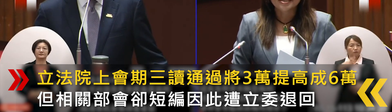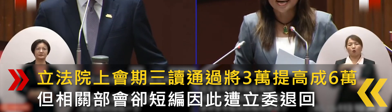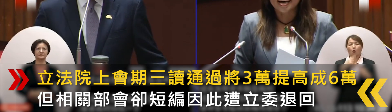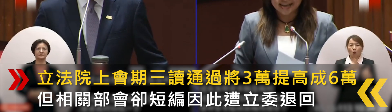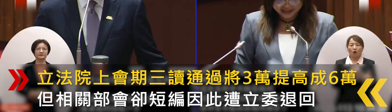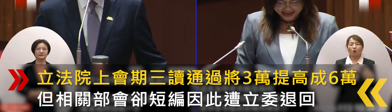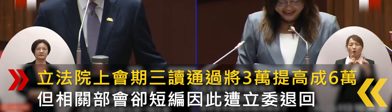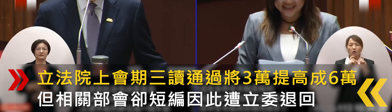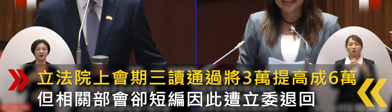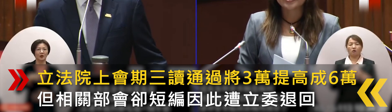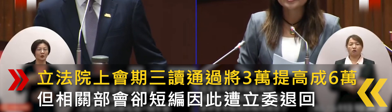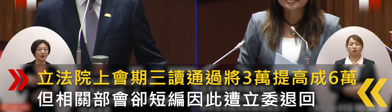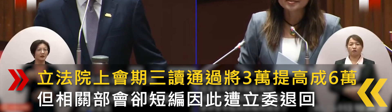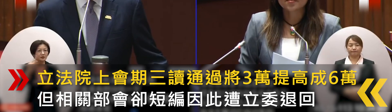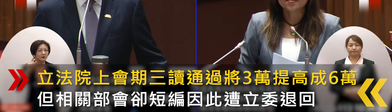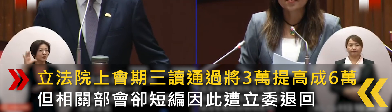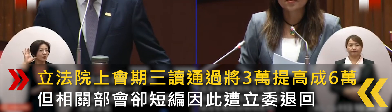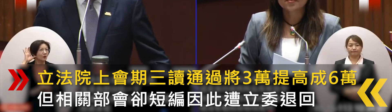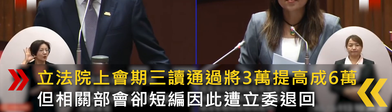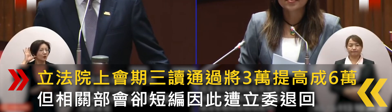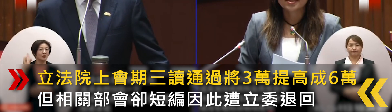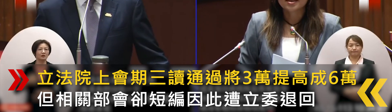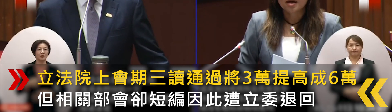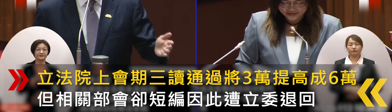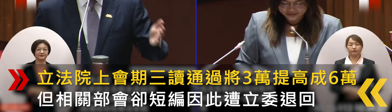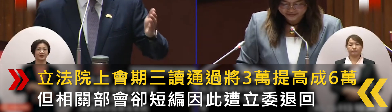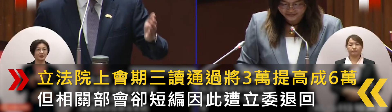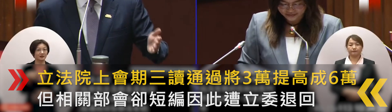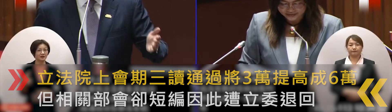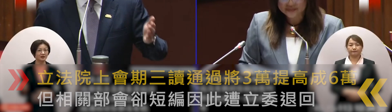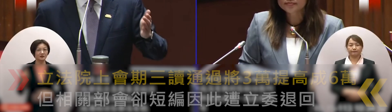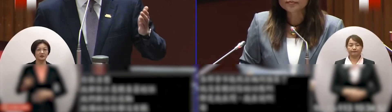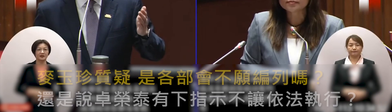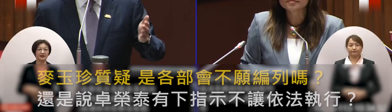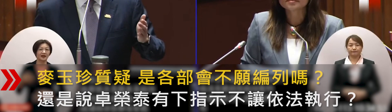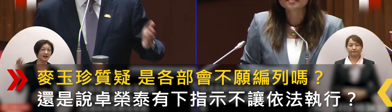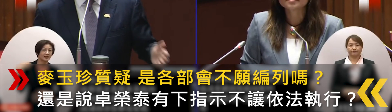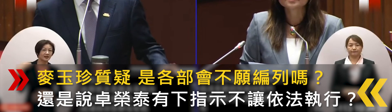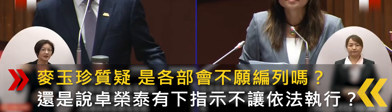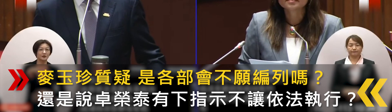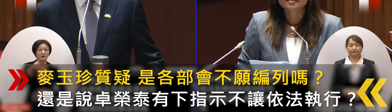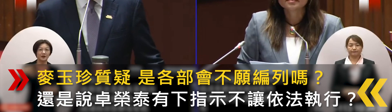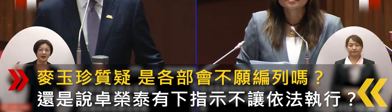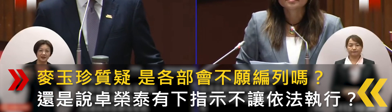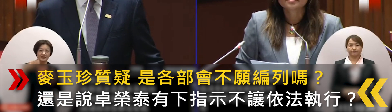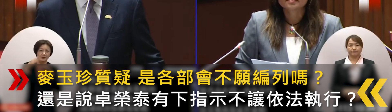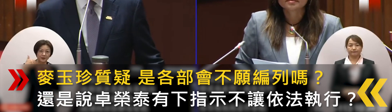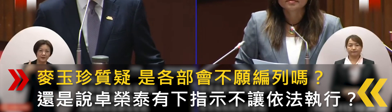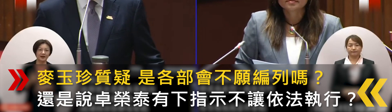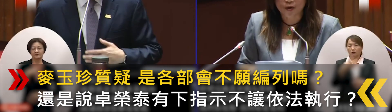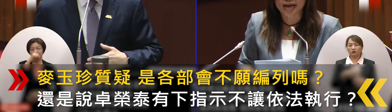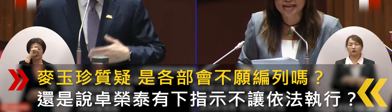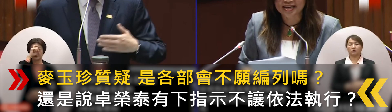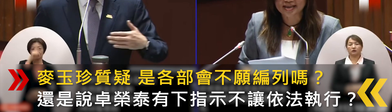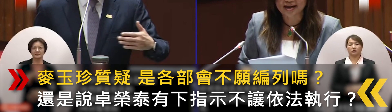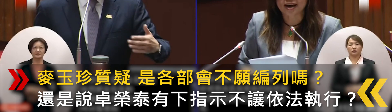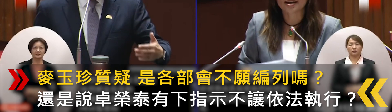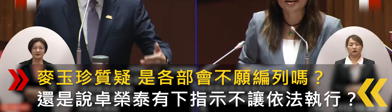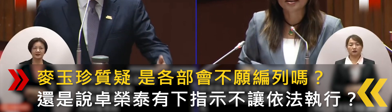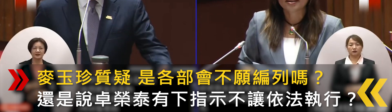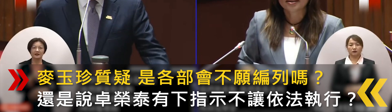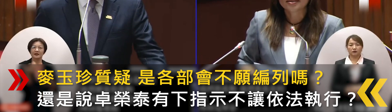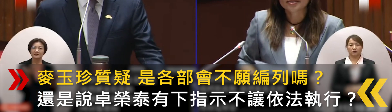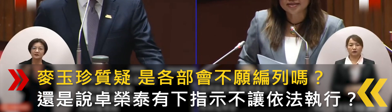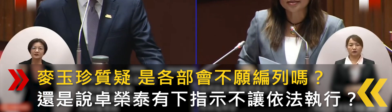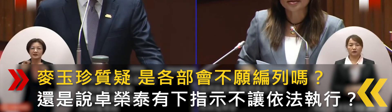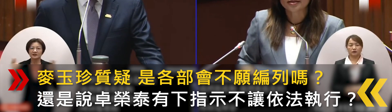应啊。 我都很注意听委员的话，我讲的话你都没有听。我说那一天我们在那个就是启动一个很好的开始。很多的事情我